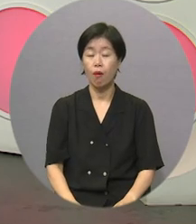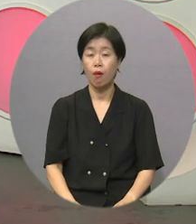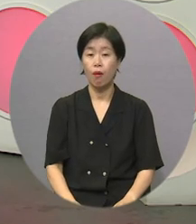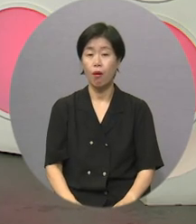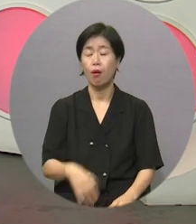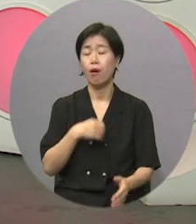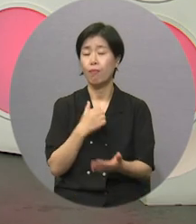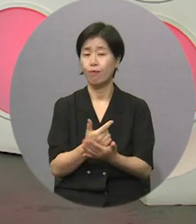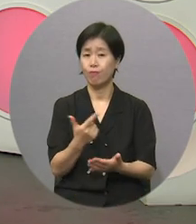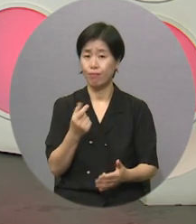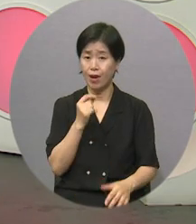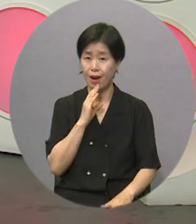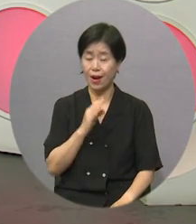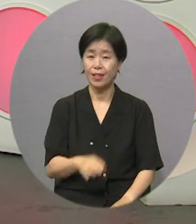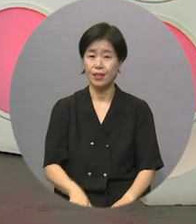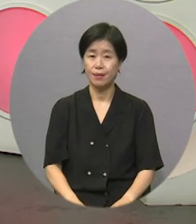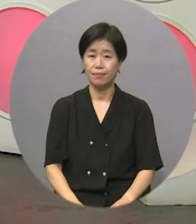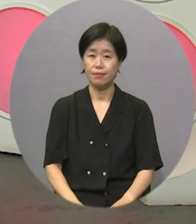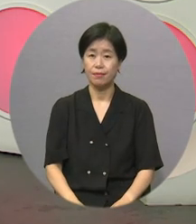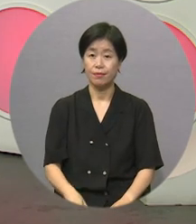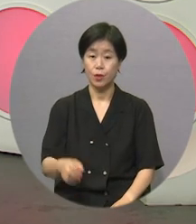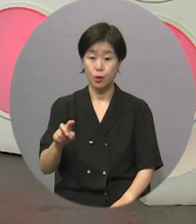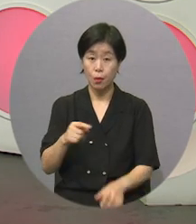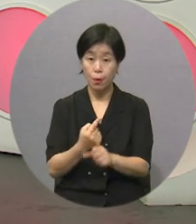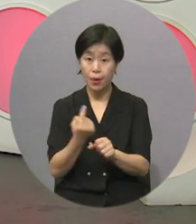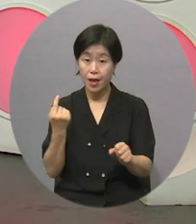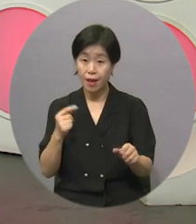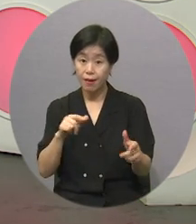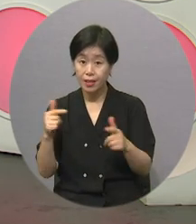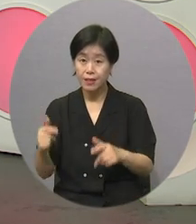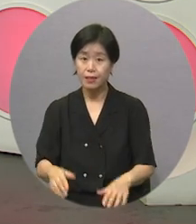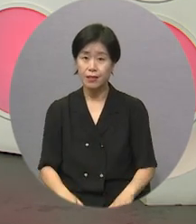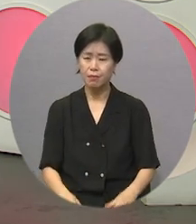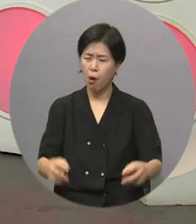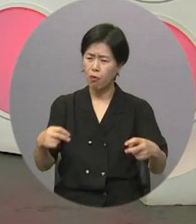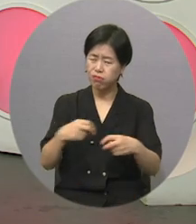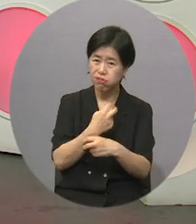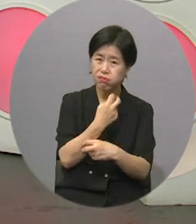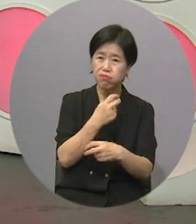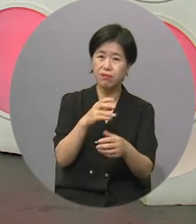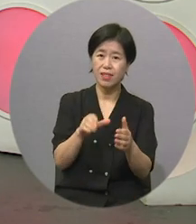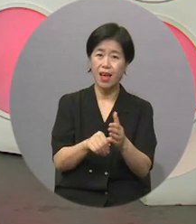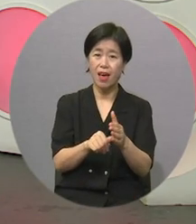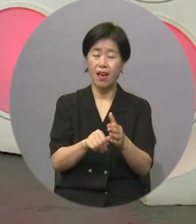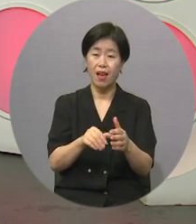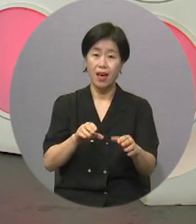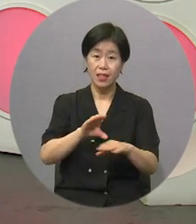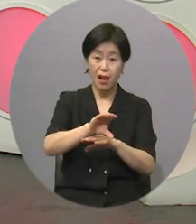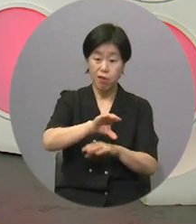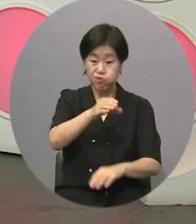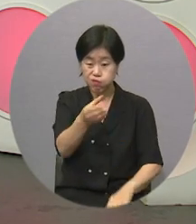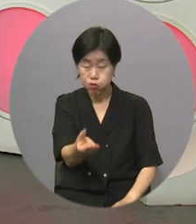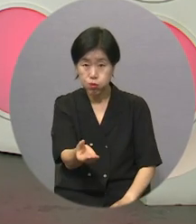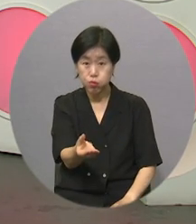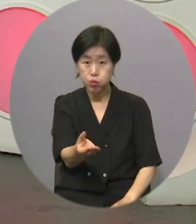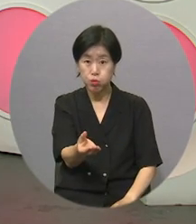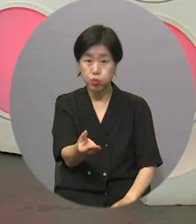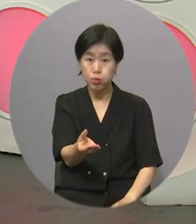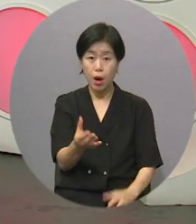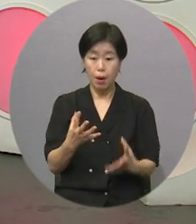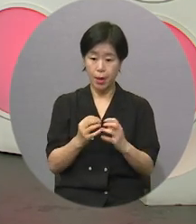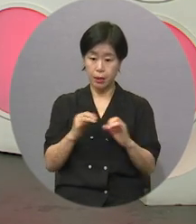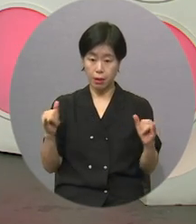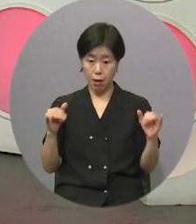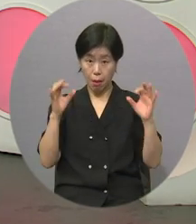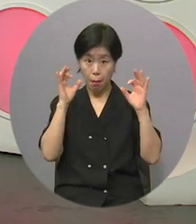또 감동이지만 그거 말고도 엄청난 막 교통사고 났을 때 차가 전복했는데 어디서 갑자기 막 20명이